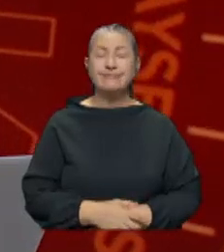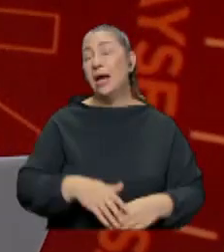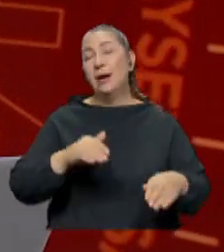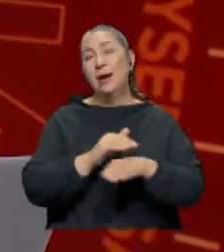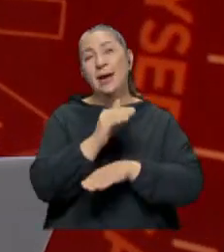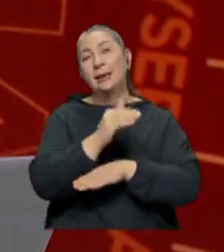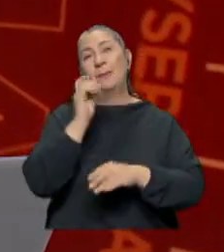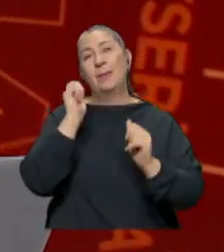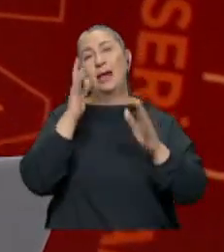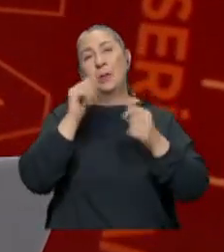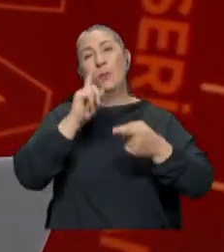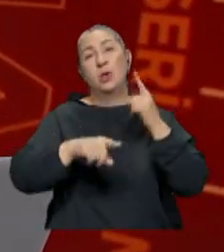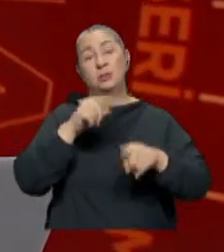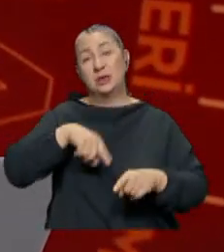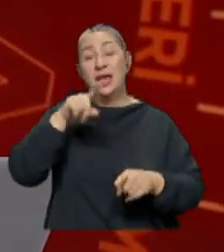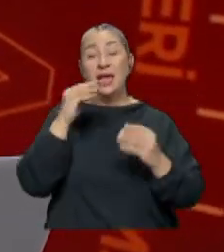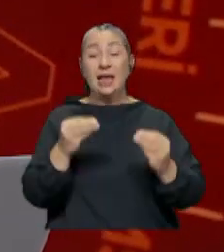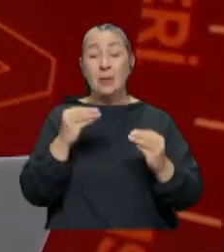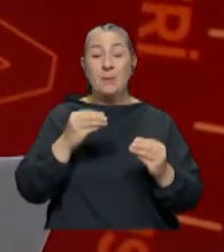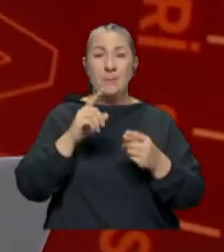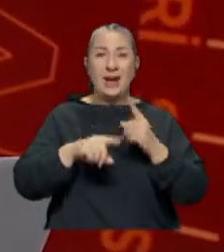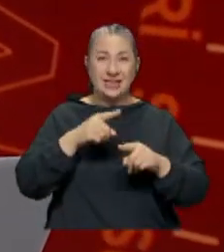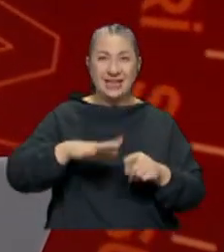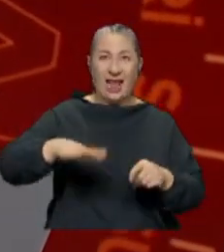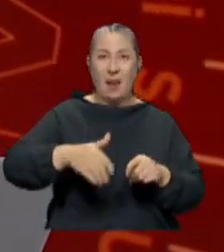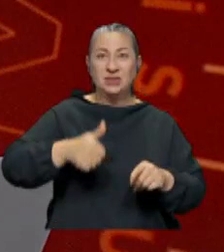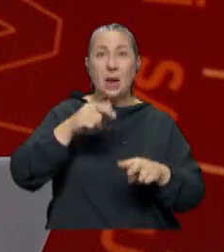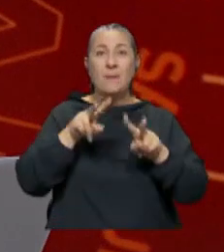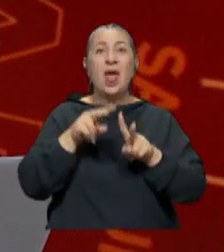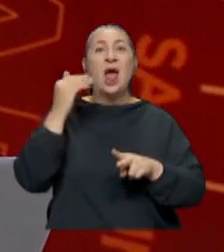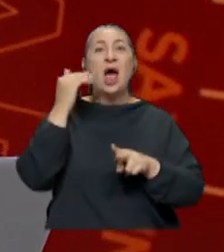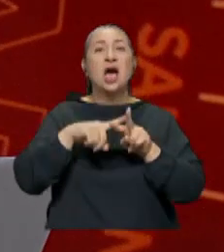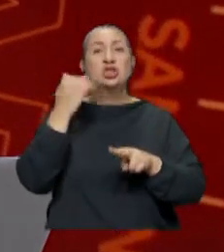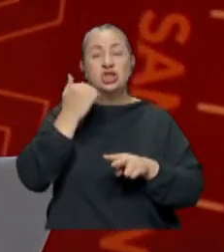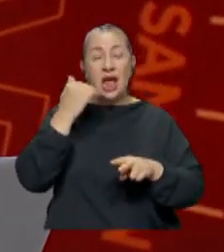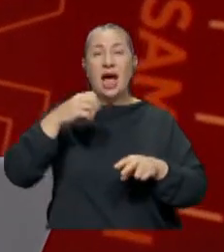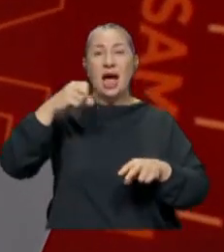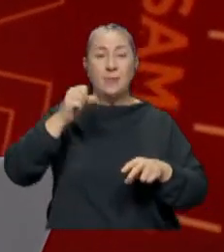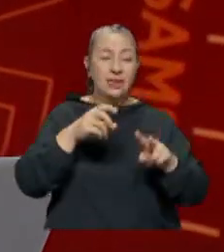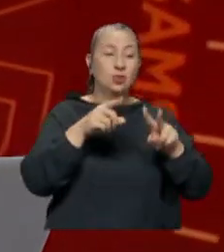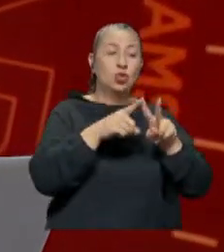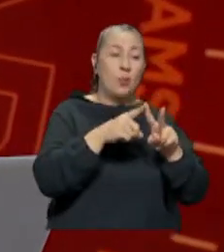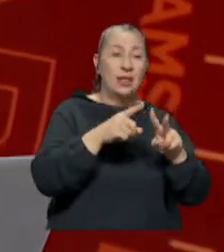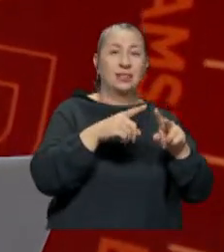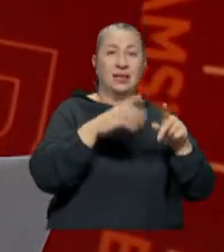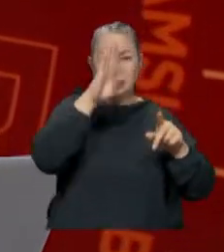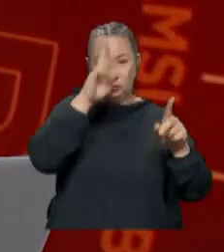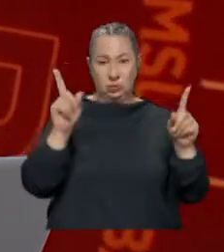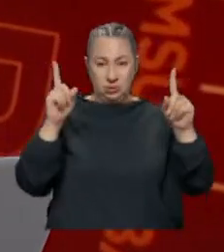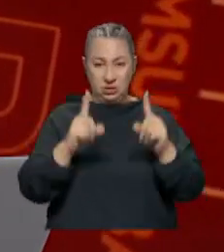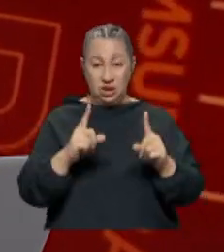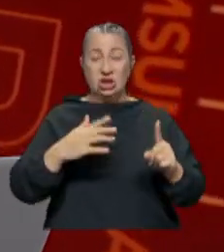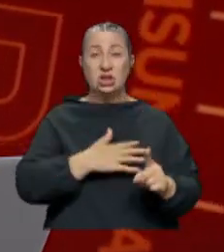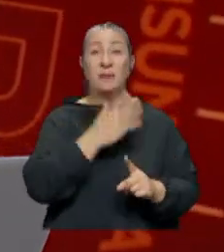hayat pahalılığı siyasetin gündemi. İyi Parti Genel Başkanı Meral Akşener ve AK Parti Genel Başkan Vekili Numan Kurtulmuş İstanbul'daydı.